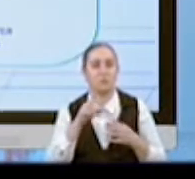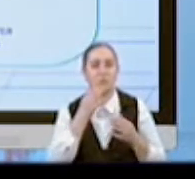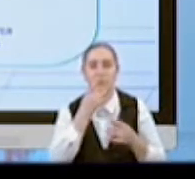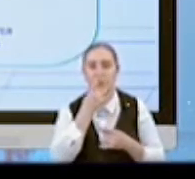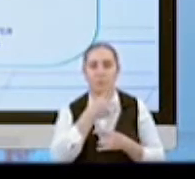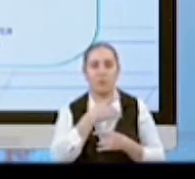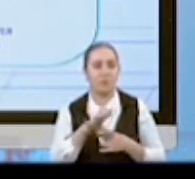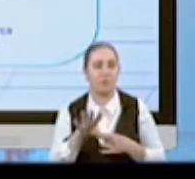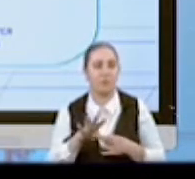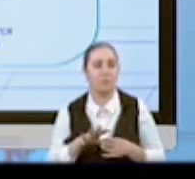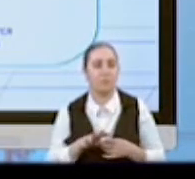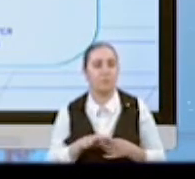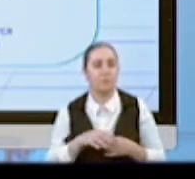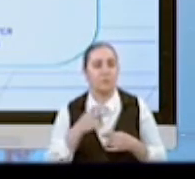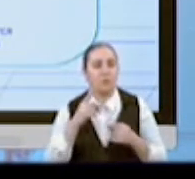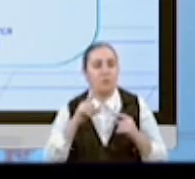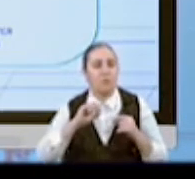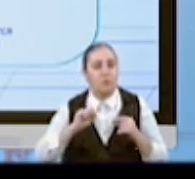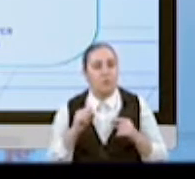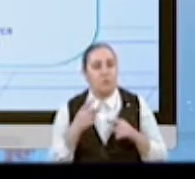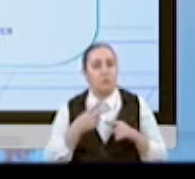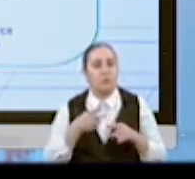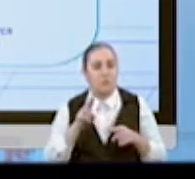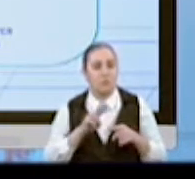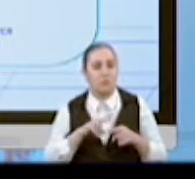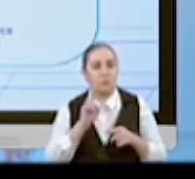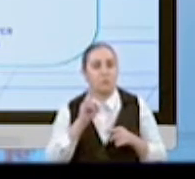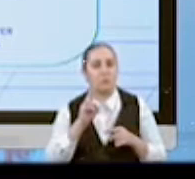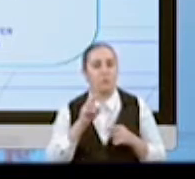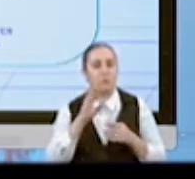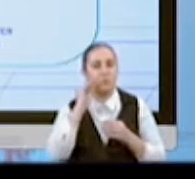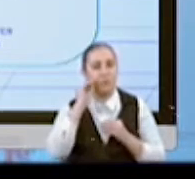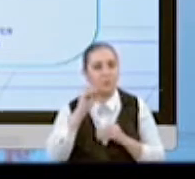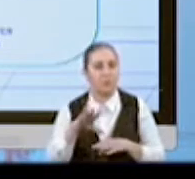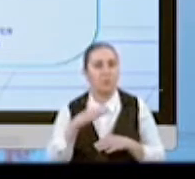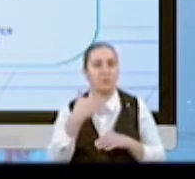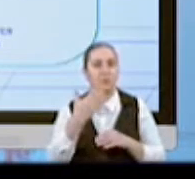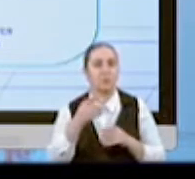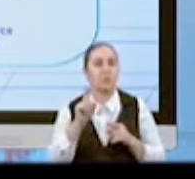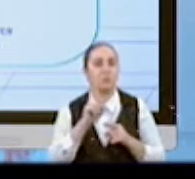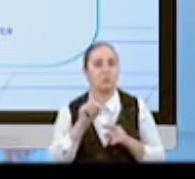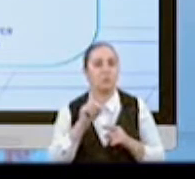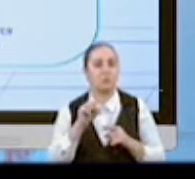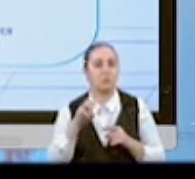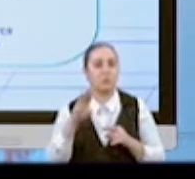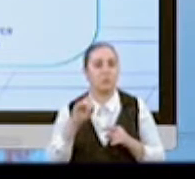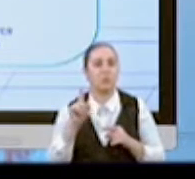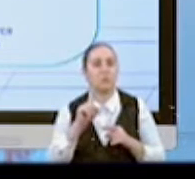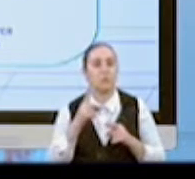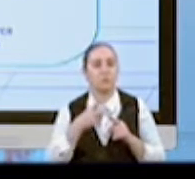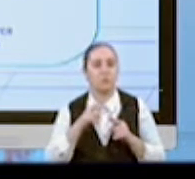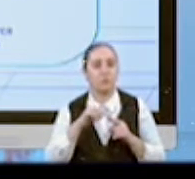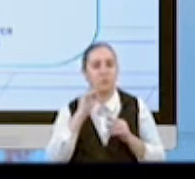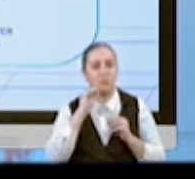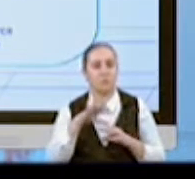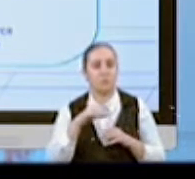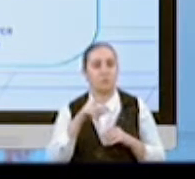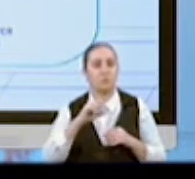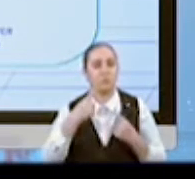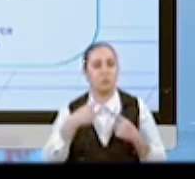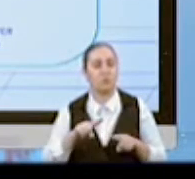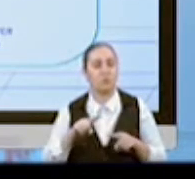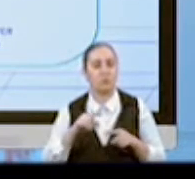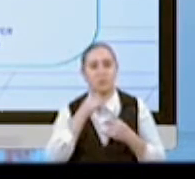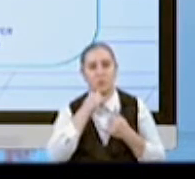не понравится. И друг – это тот, кто простит тебя за то, за что простить тебя